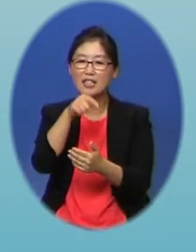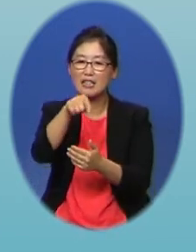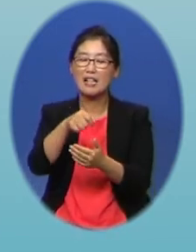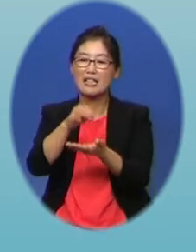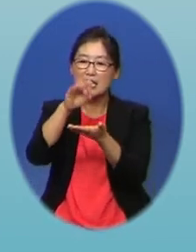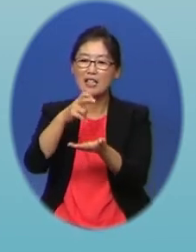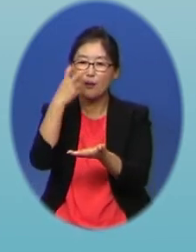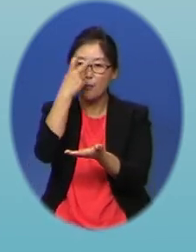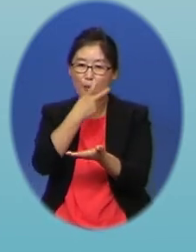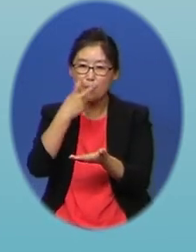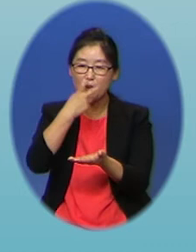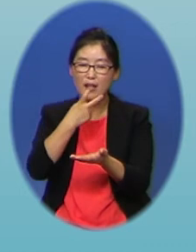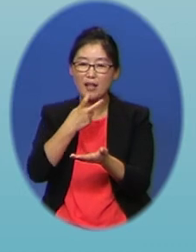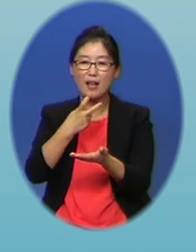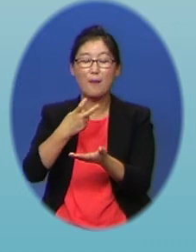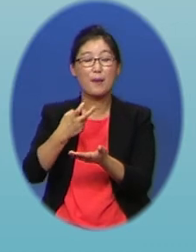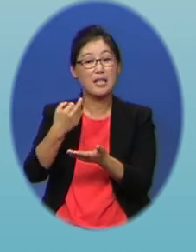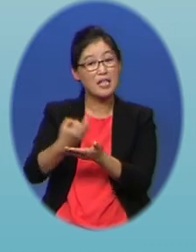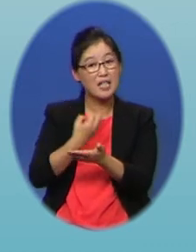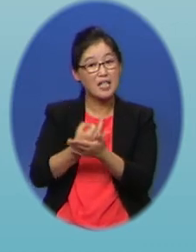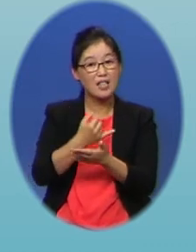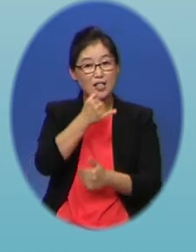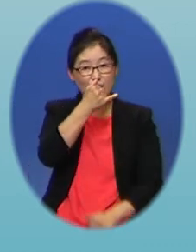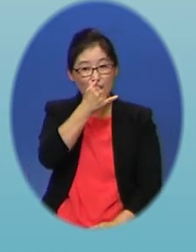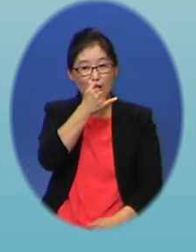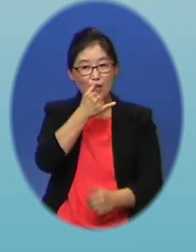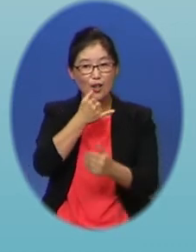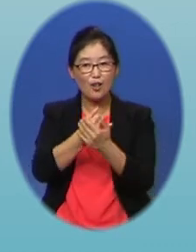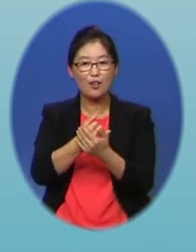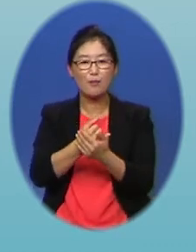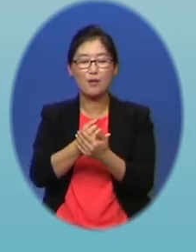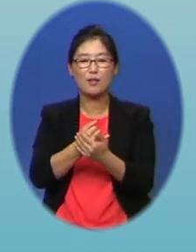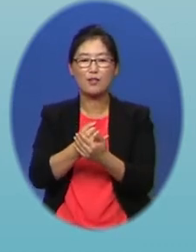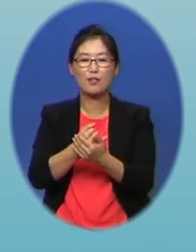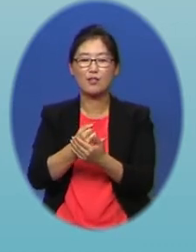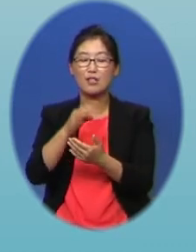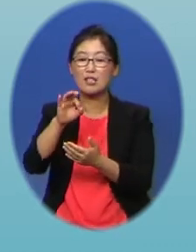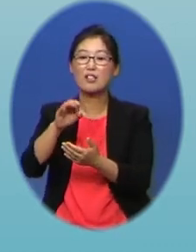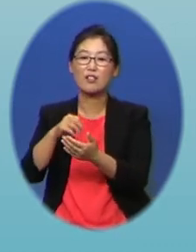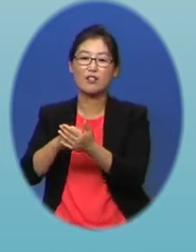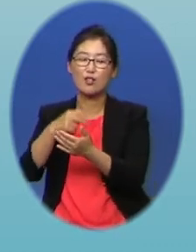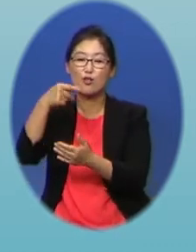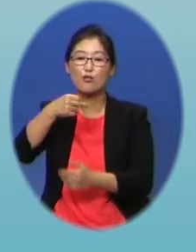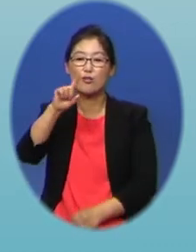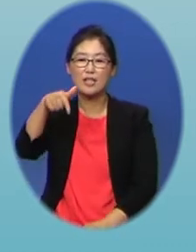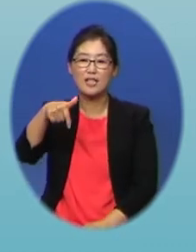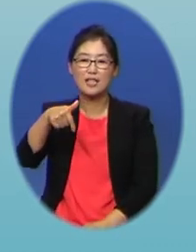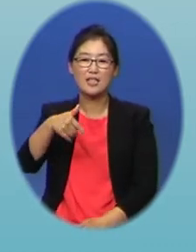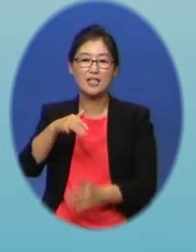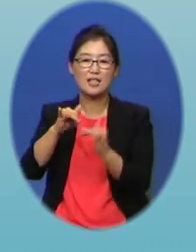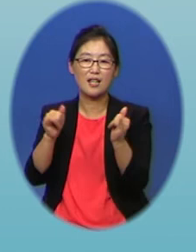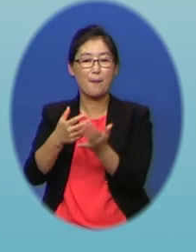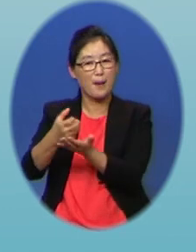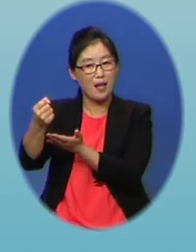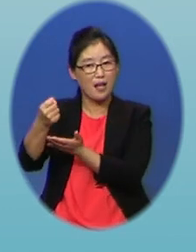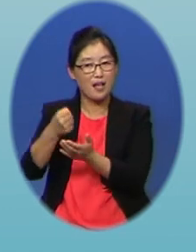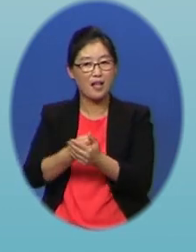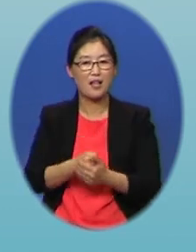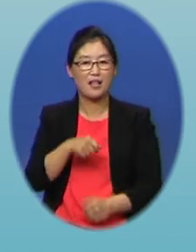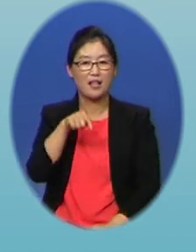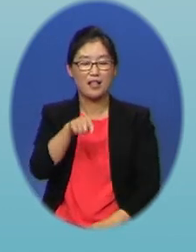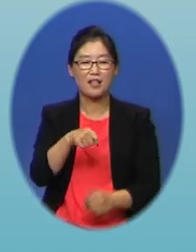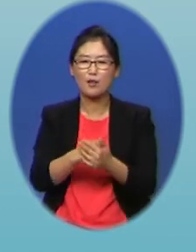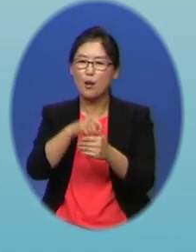과정에서 발생하는 이익은 수익자에게 귀속이 됩니다. 수탁자가 신탁 계약에서 정한 목적 외의